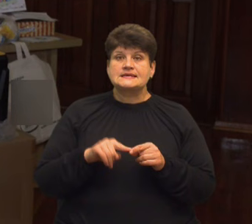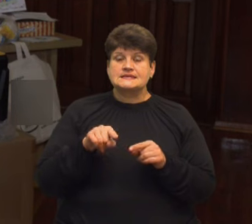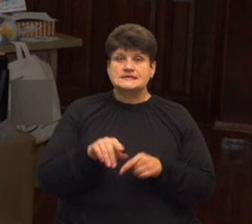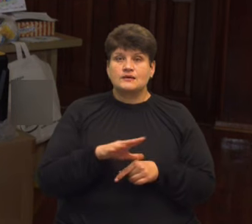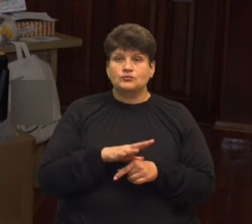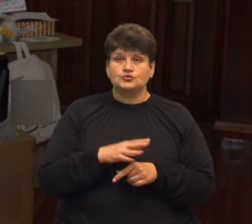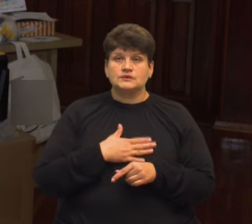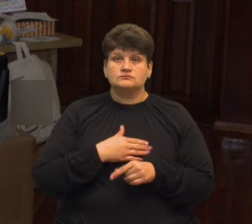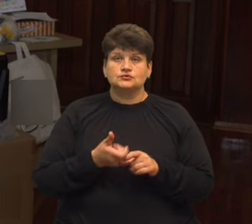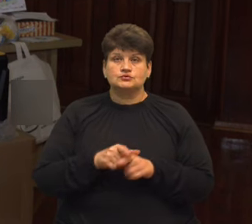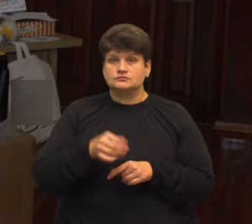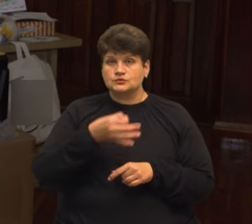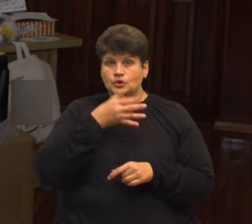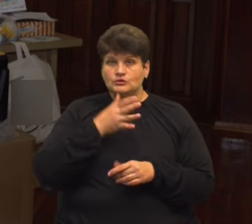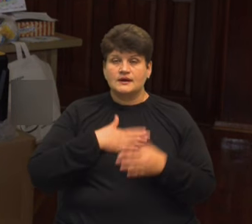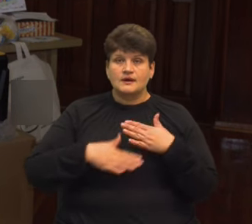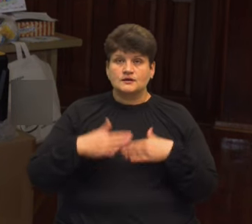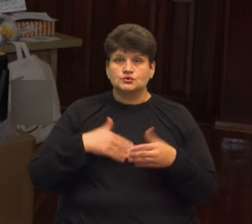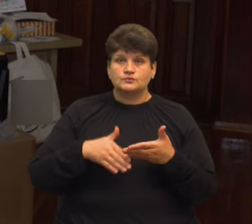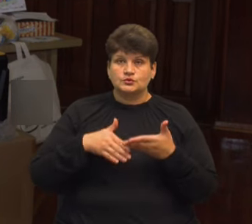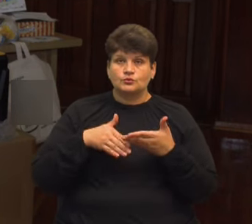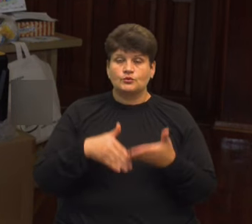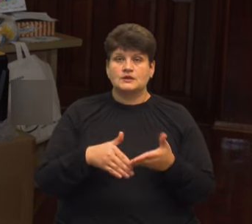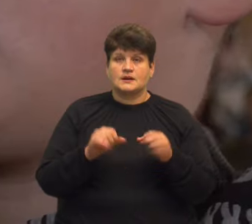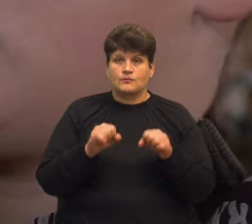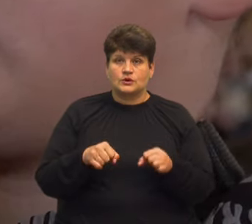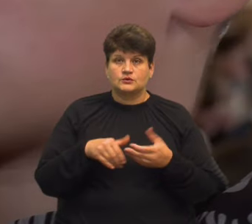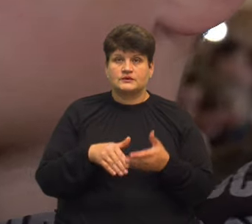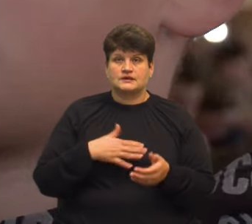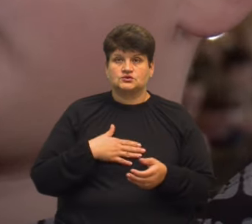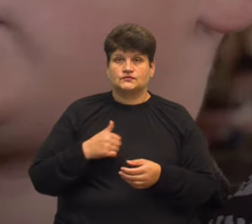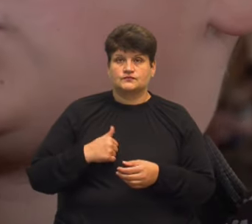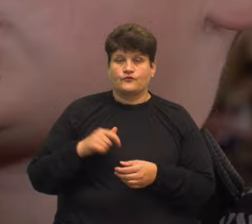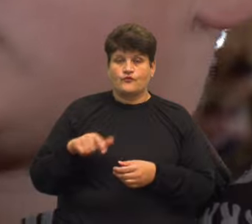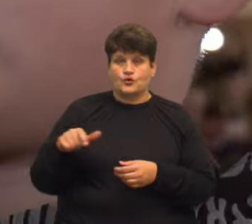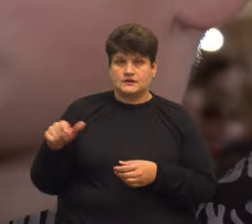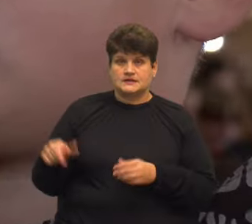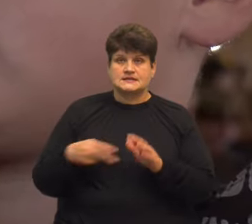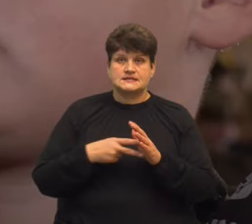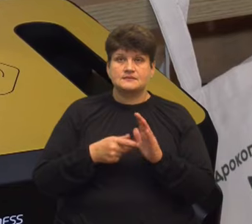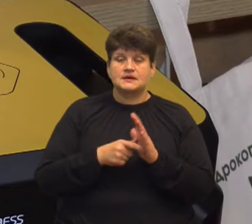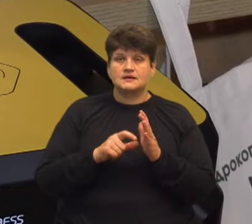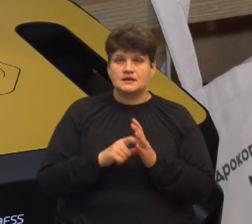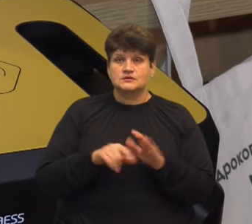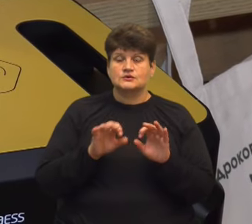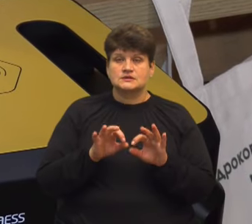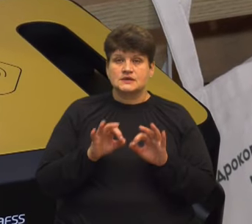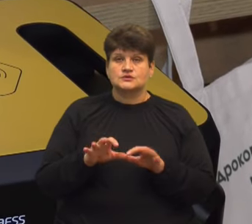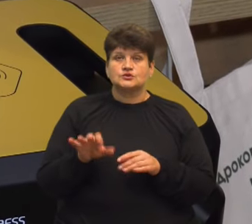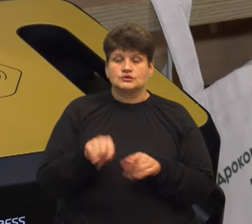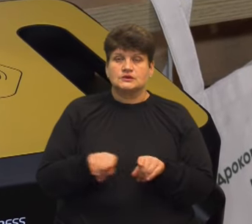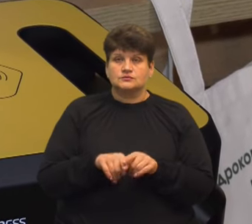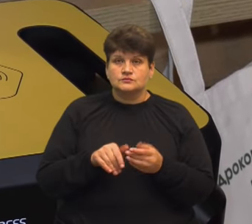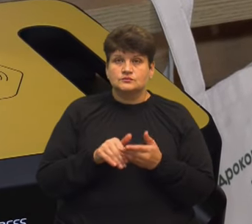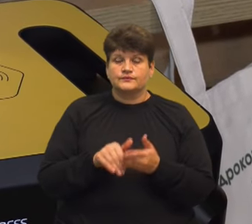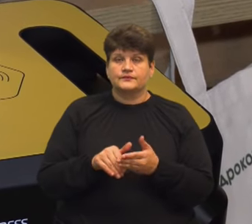дуже сподобалось, ми дуже були раді, що ми могли допомогти нашим воїнам. Семикласник Дмитро Дешкант розповідає, також долучився до